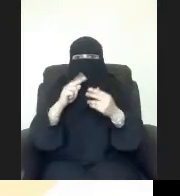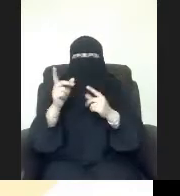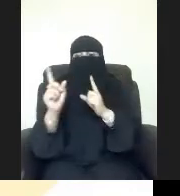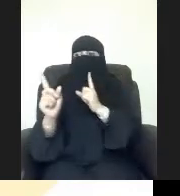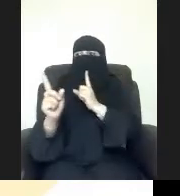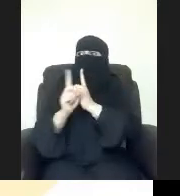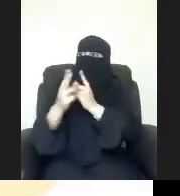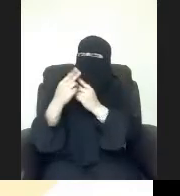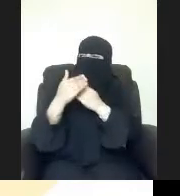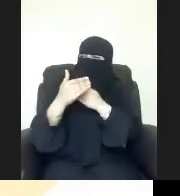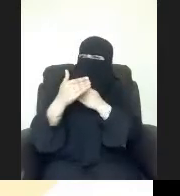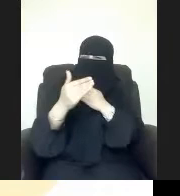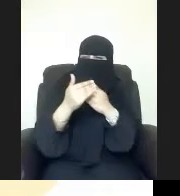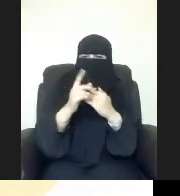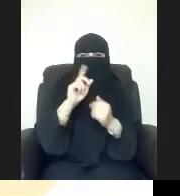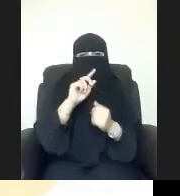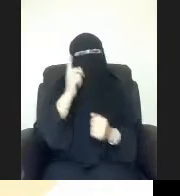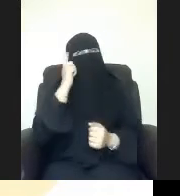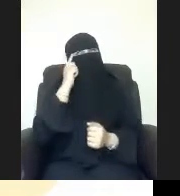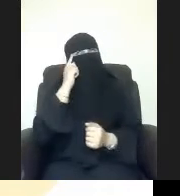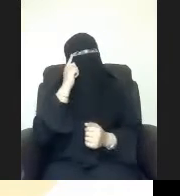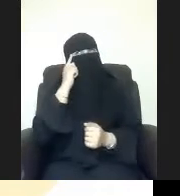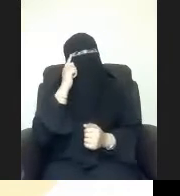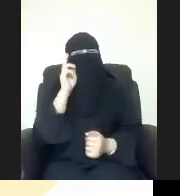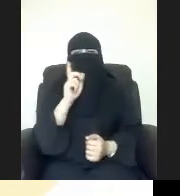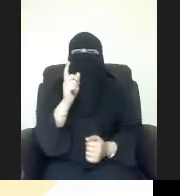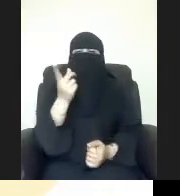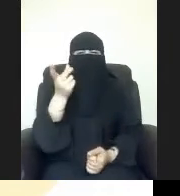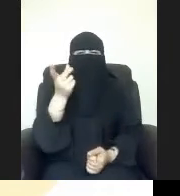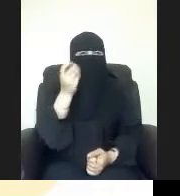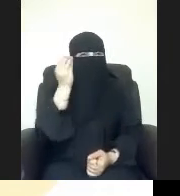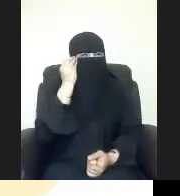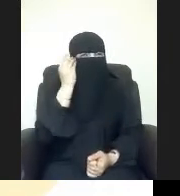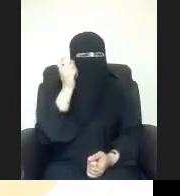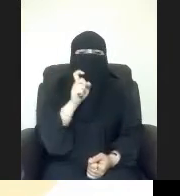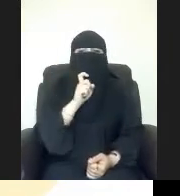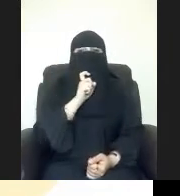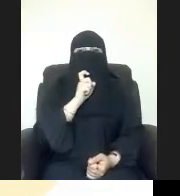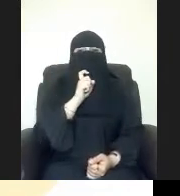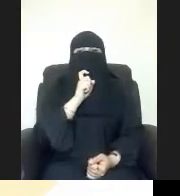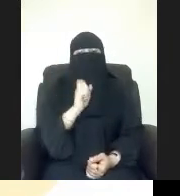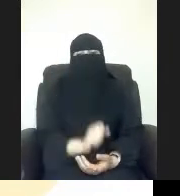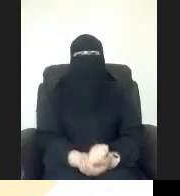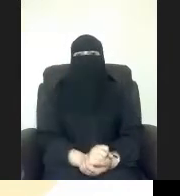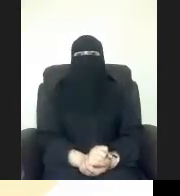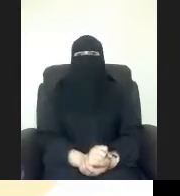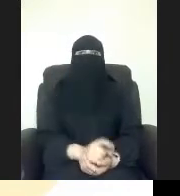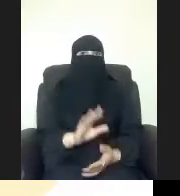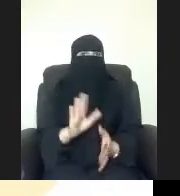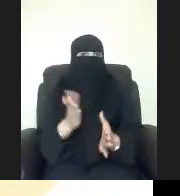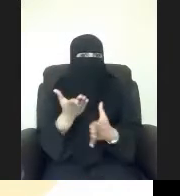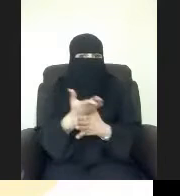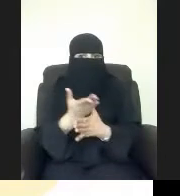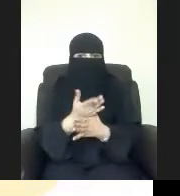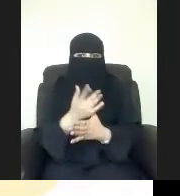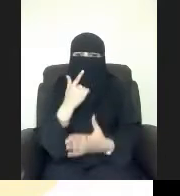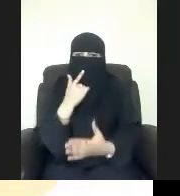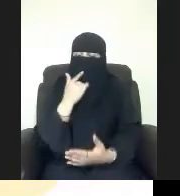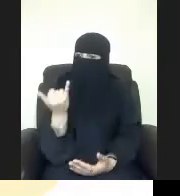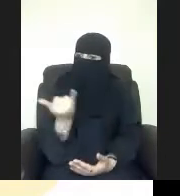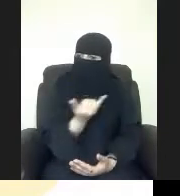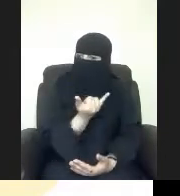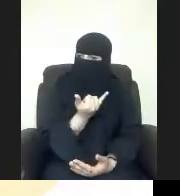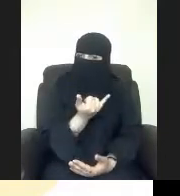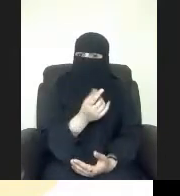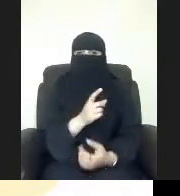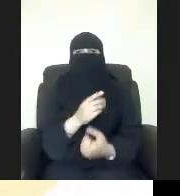يعطي لعضاية التدريس ويكونوا ميسرين يساعدون المتعلمين على التعلم. بمعنى أن